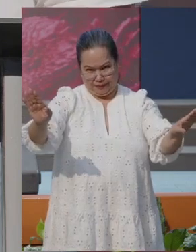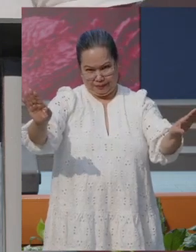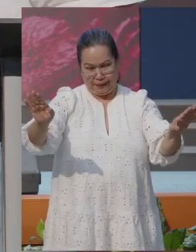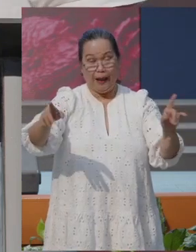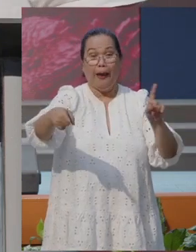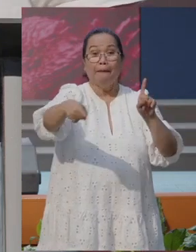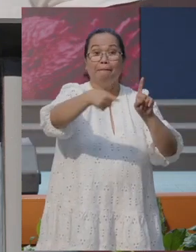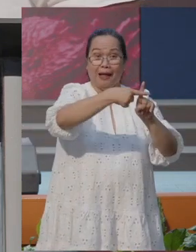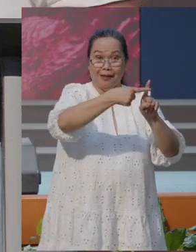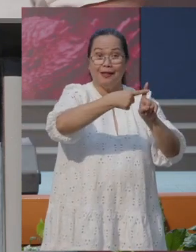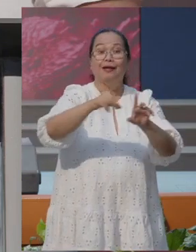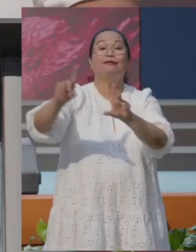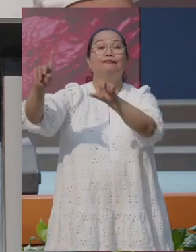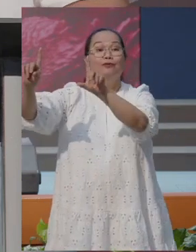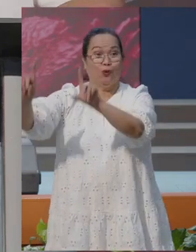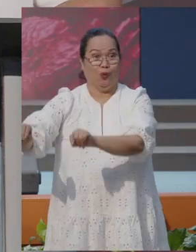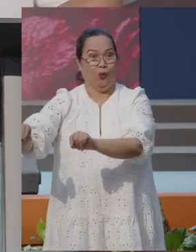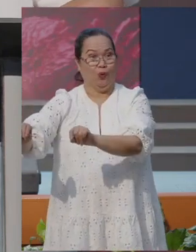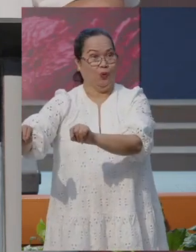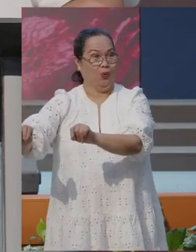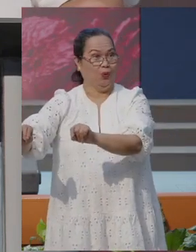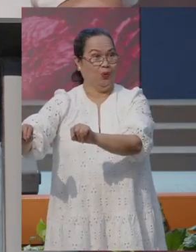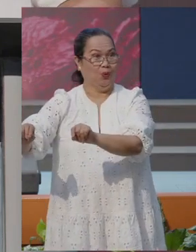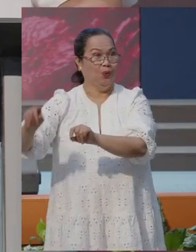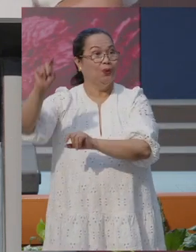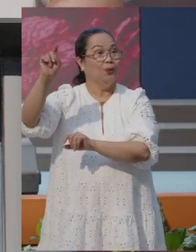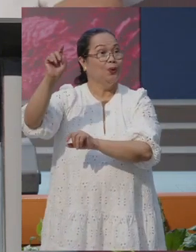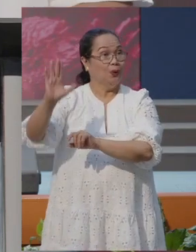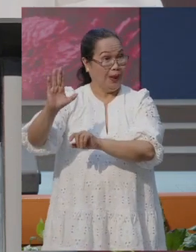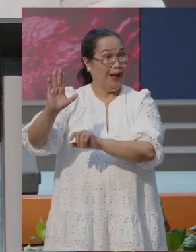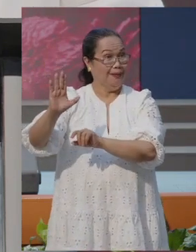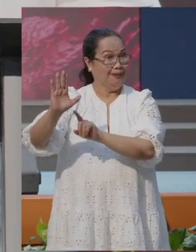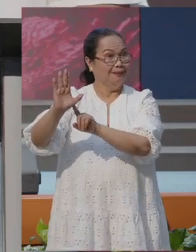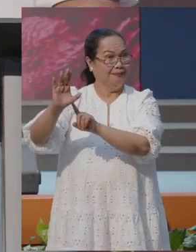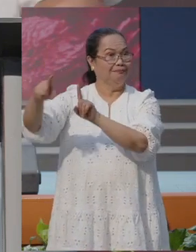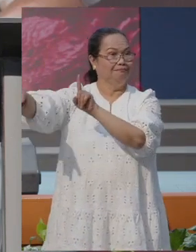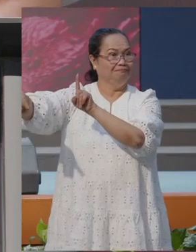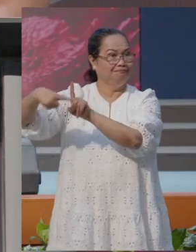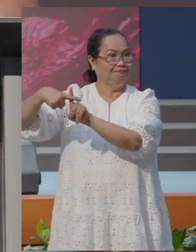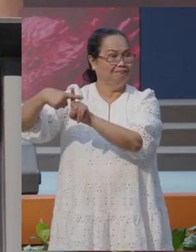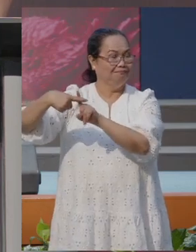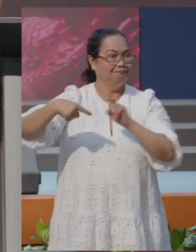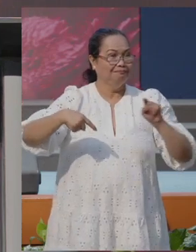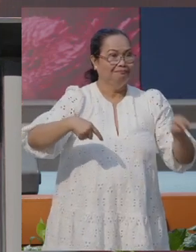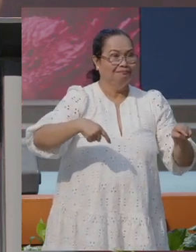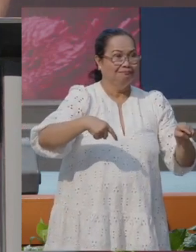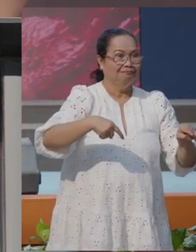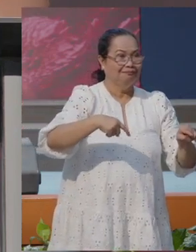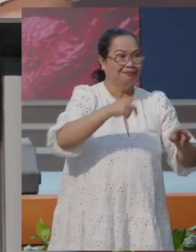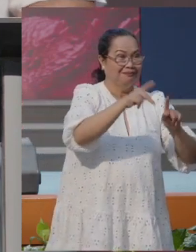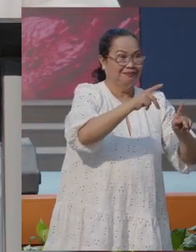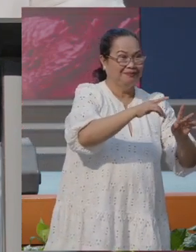Positive yung ating Panginoon. Parang ang sinasabi ng Panginoon.